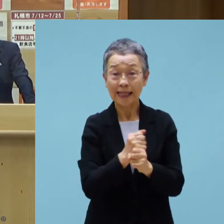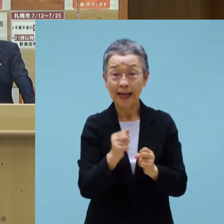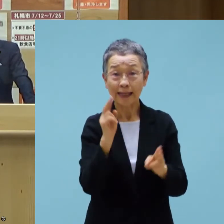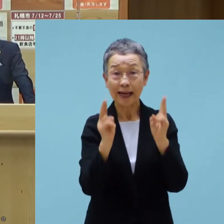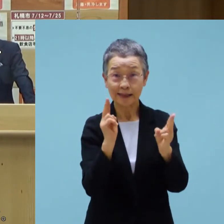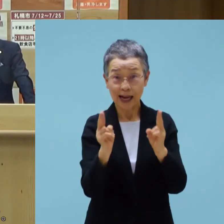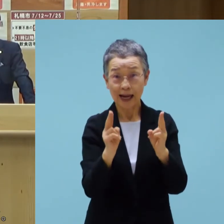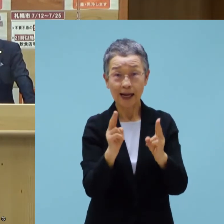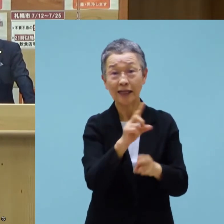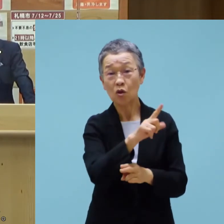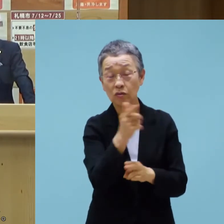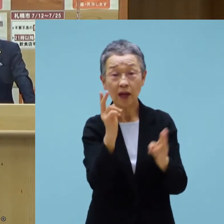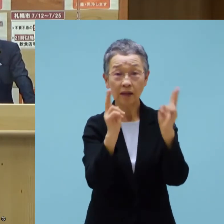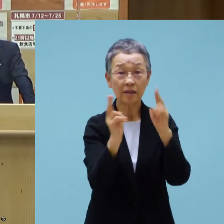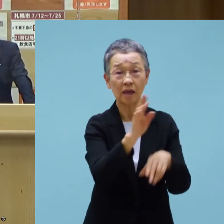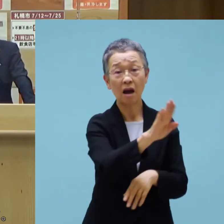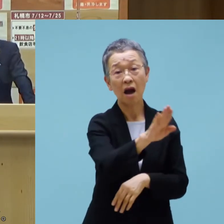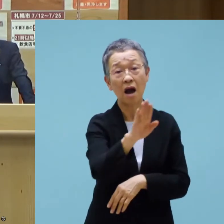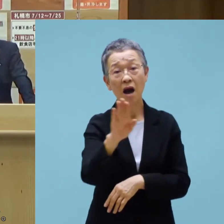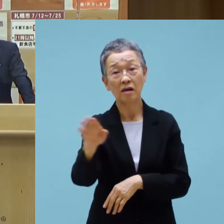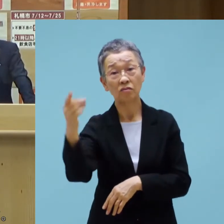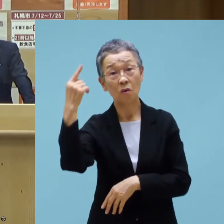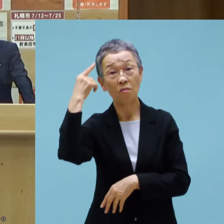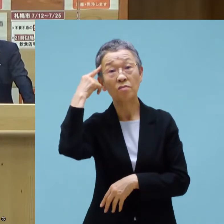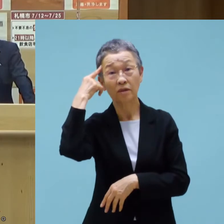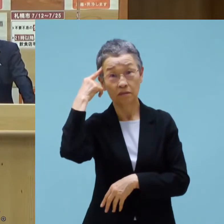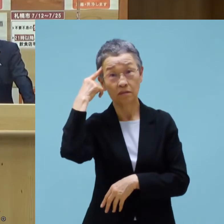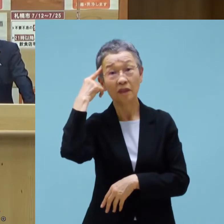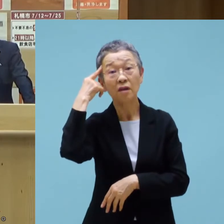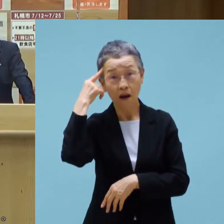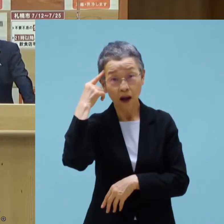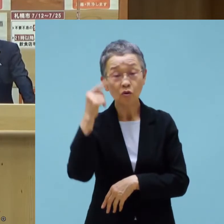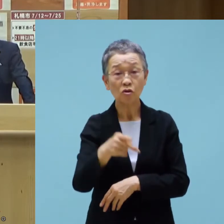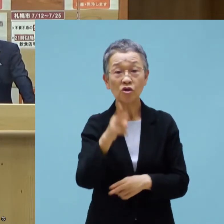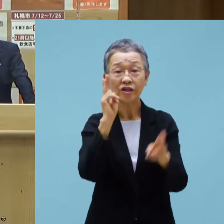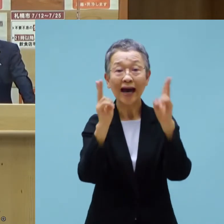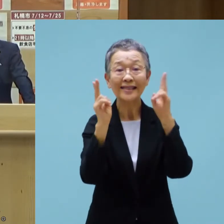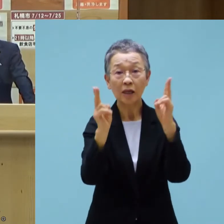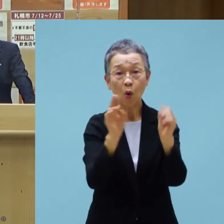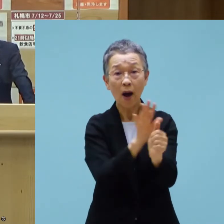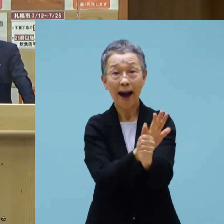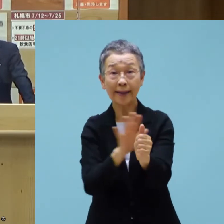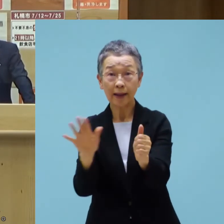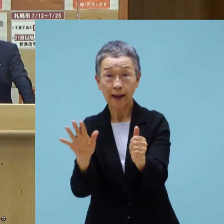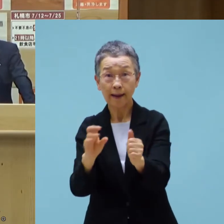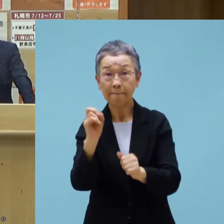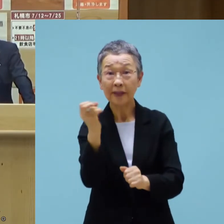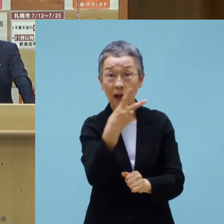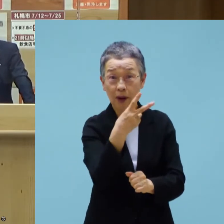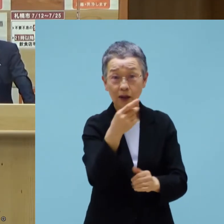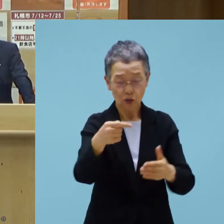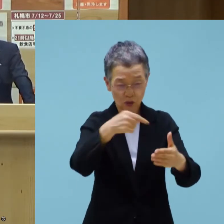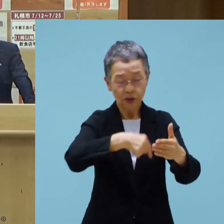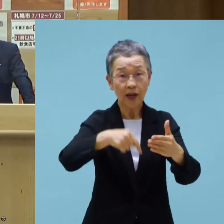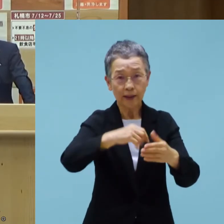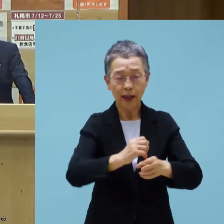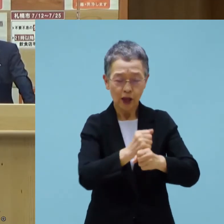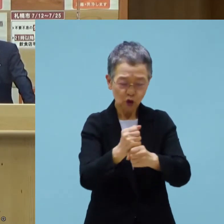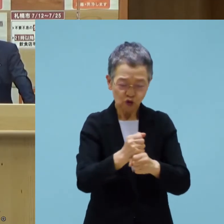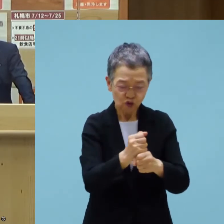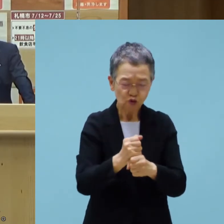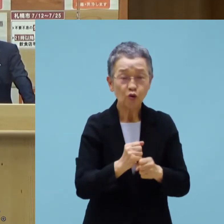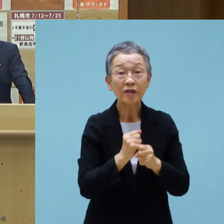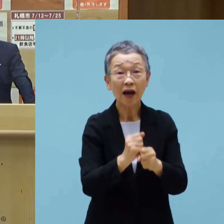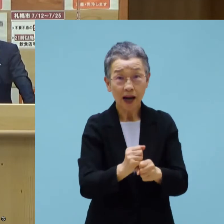ですね、ですから、そういった会社の背景、またその中で工夫をしながら、まあ、例えばテレワ